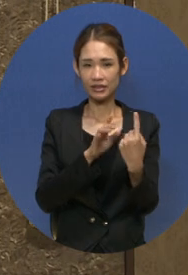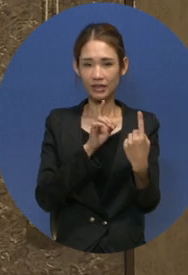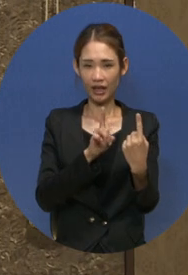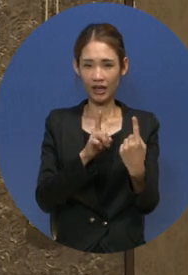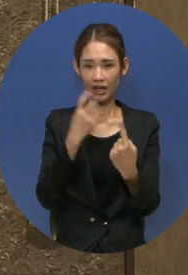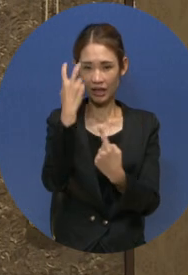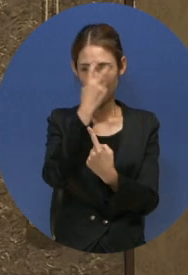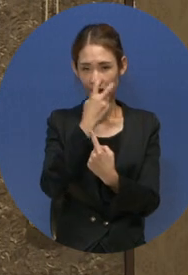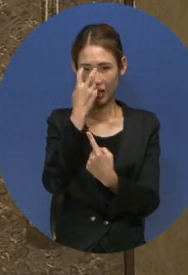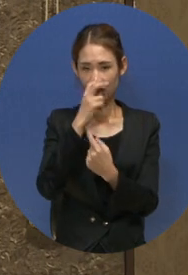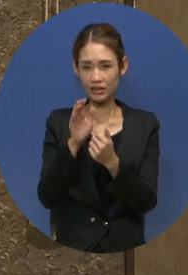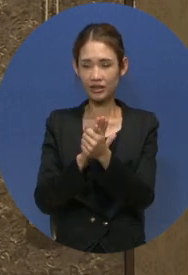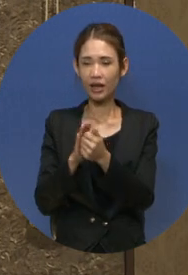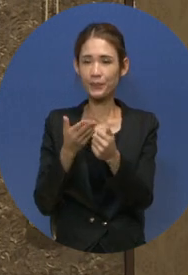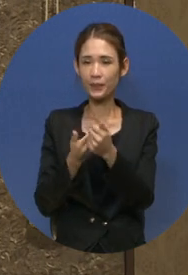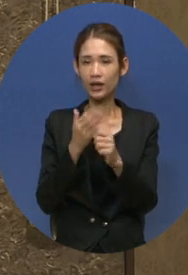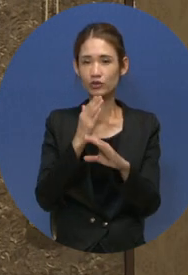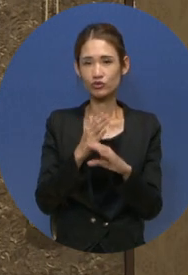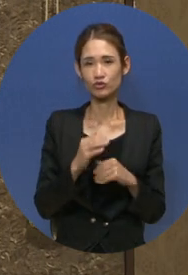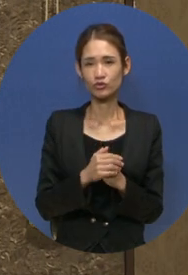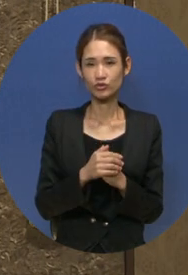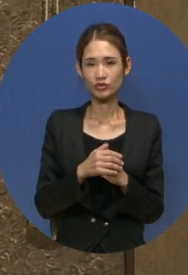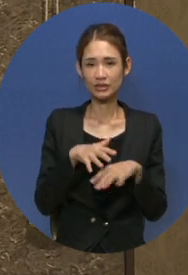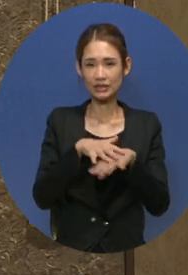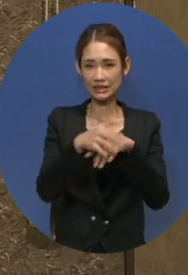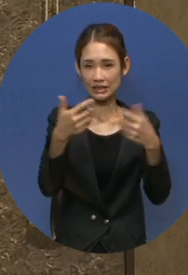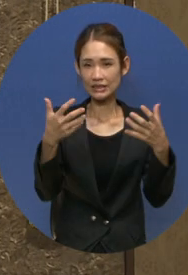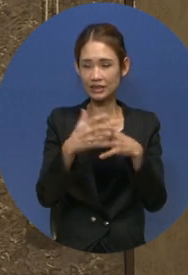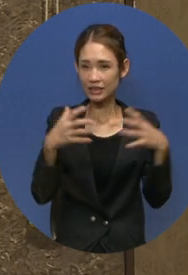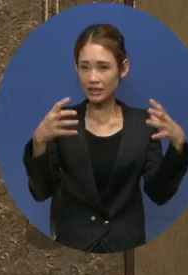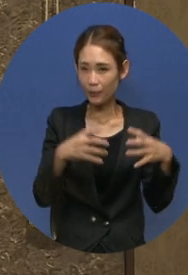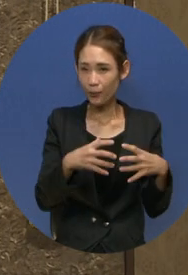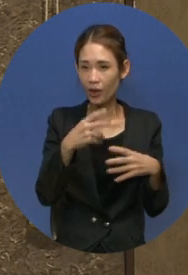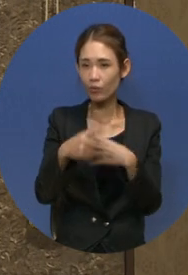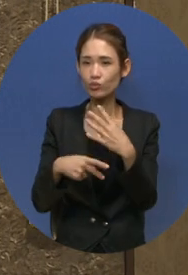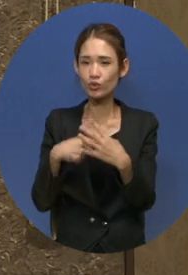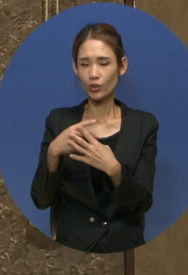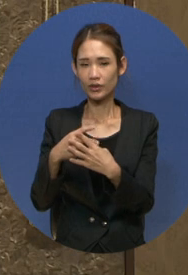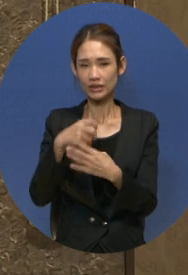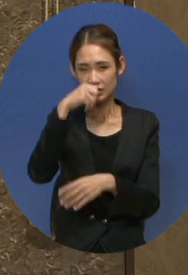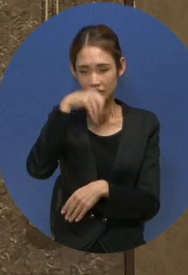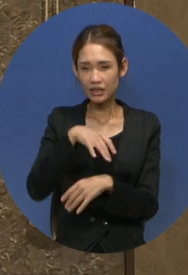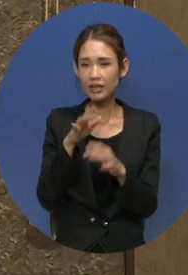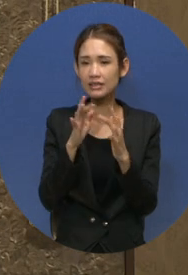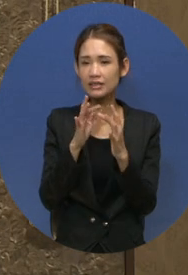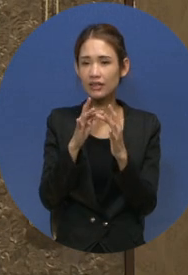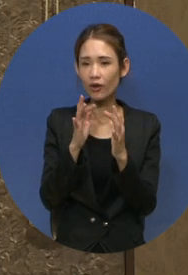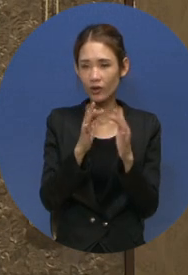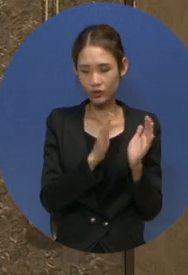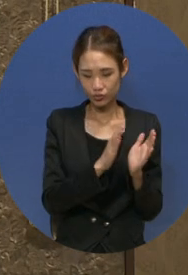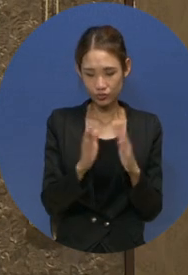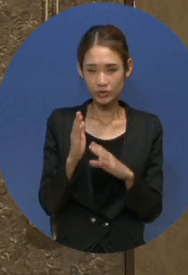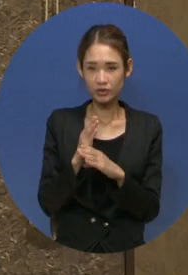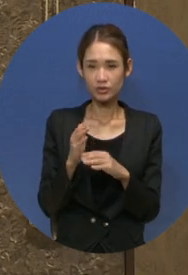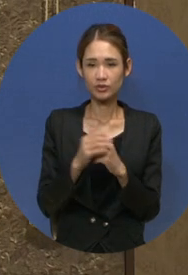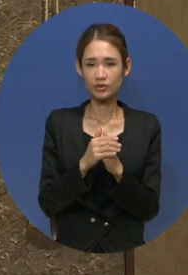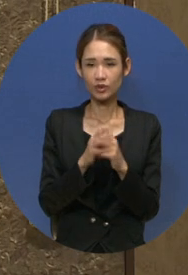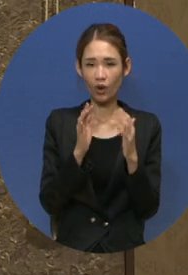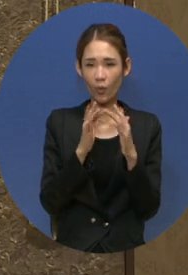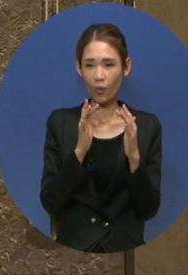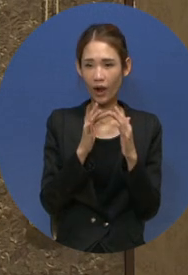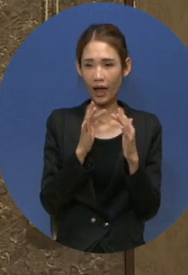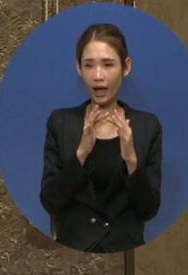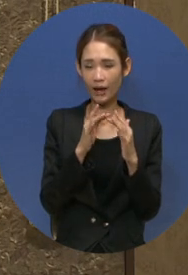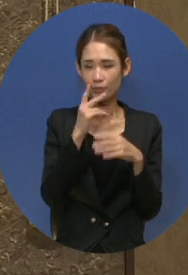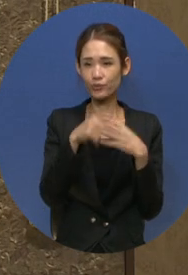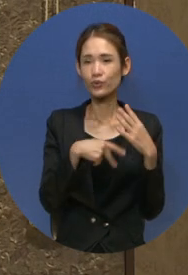돌봄 서비스만 제공하고 있어요. 집단 프로그램 같은 거는 이제 온라인으로 지금 준비 중에 있고 또 지금 또 이렇게 온라인으로 또 하고